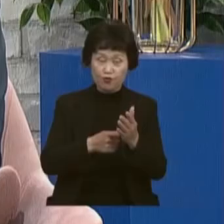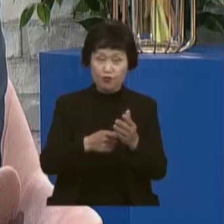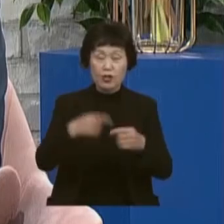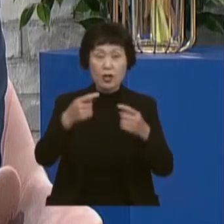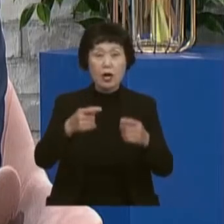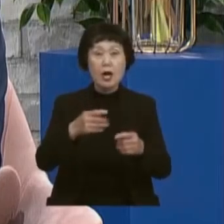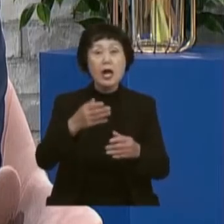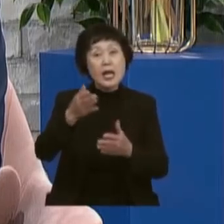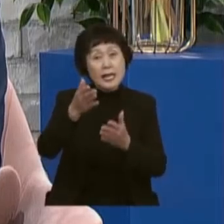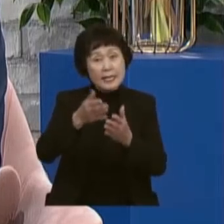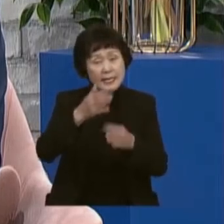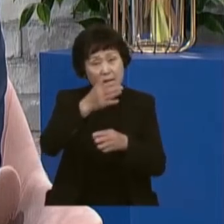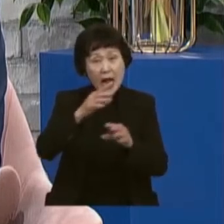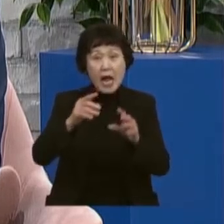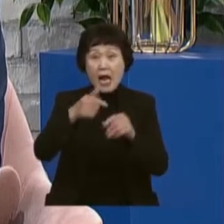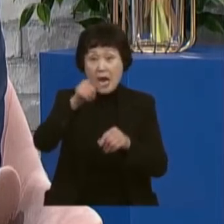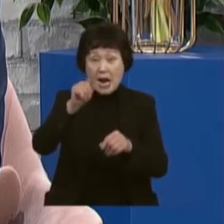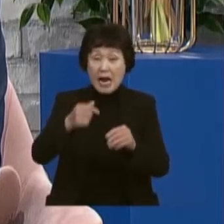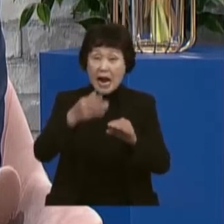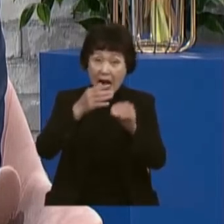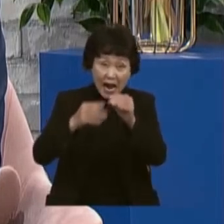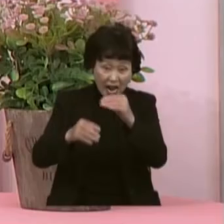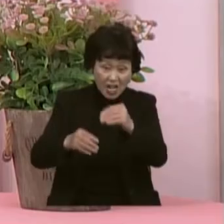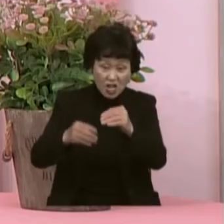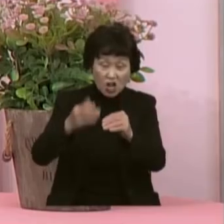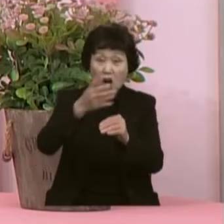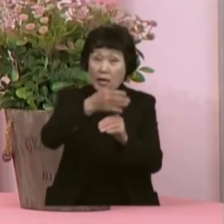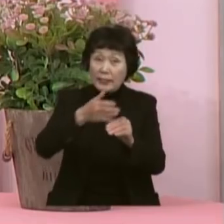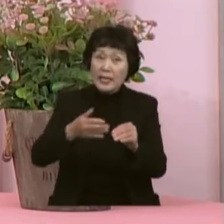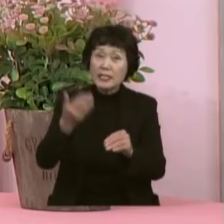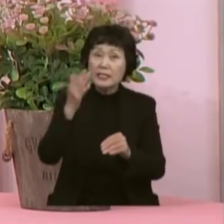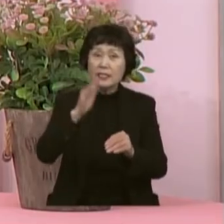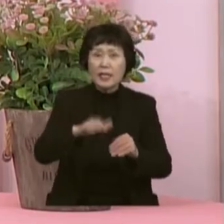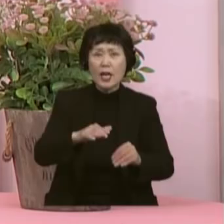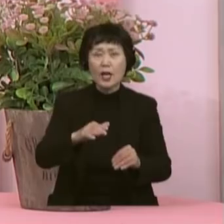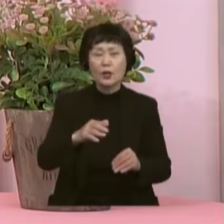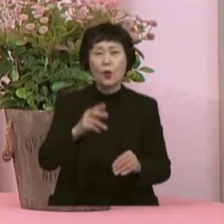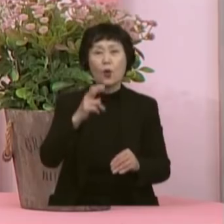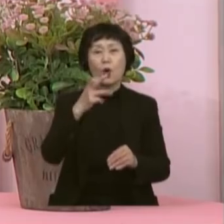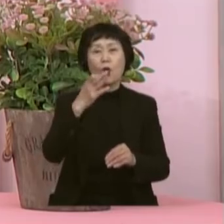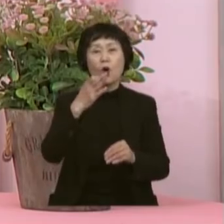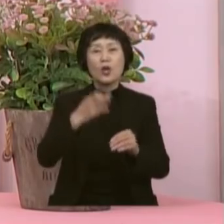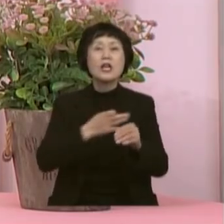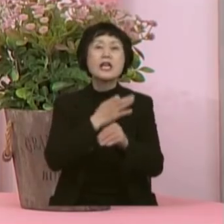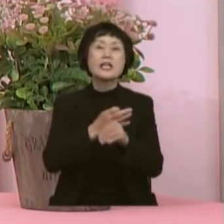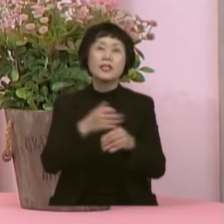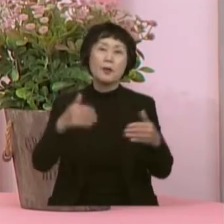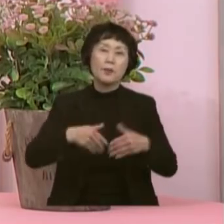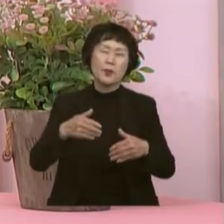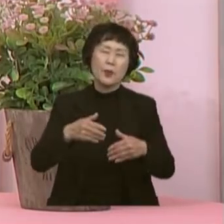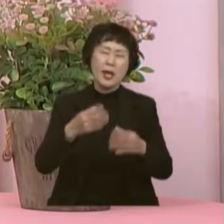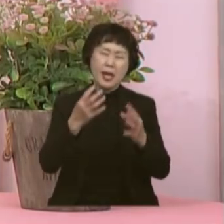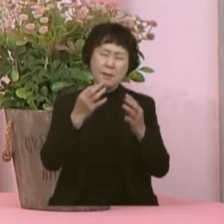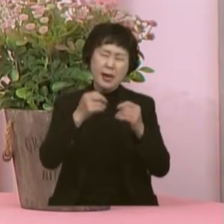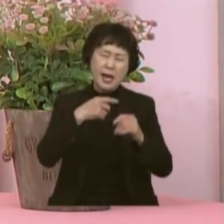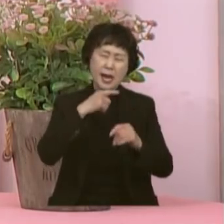거예요. 간을 14시간을 잘라요? 배를 열고 간에 수많은 혈관들이 붙어있대요. 근데